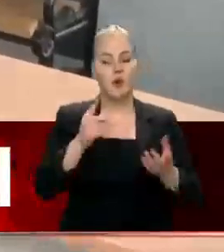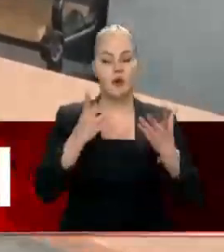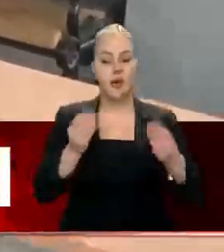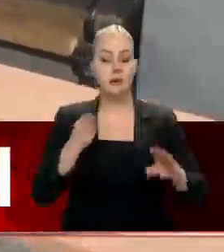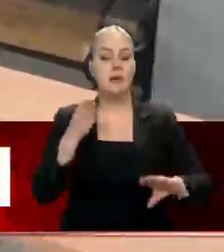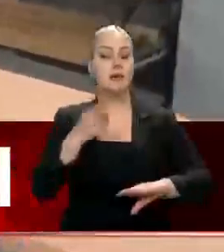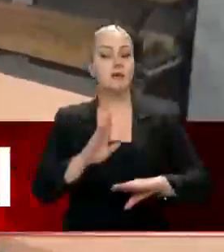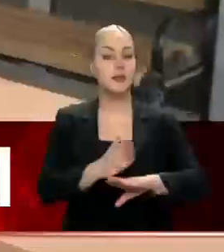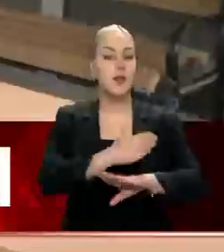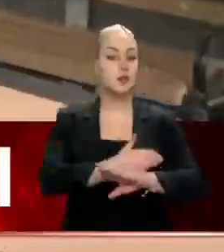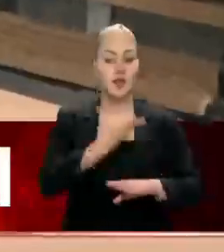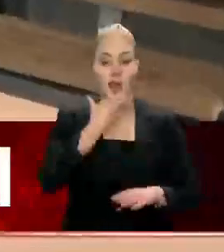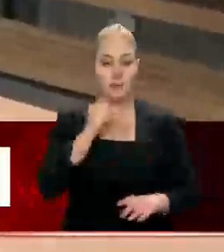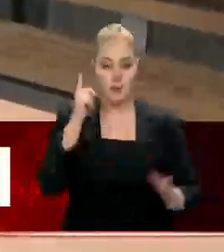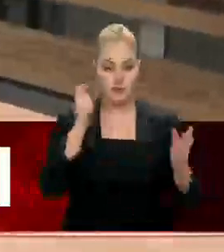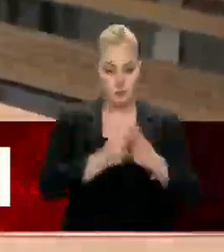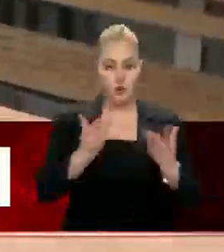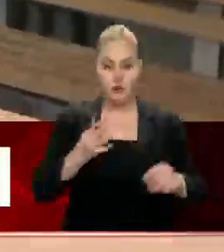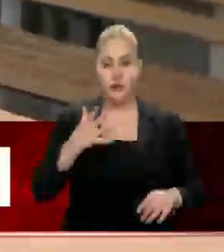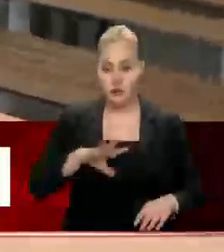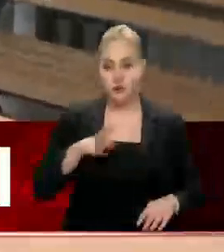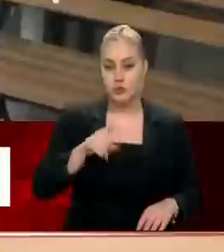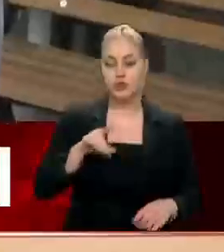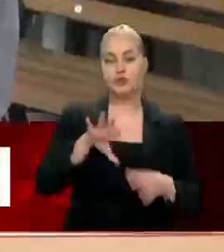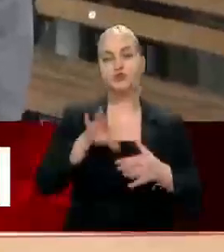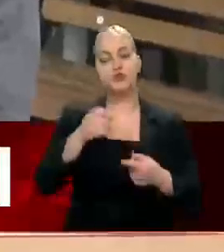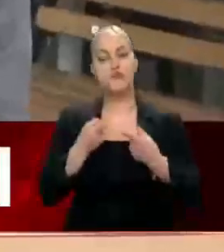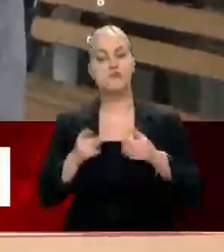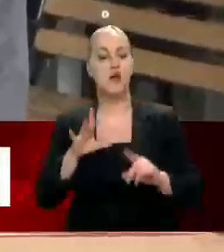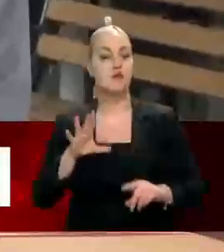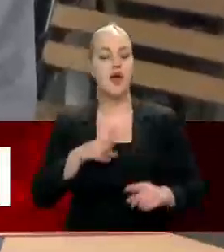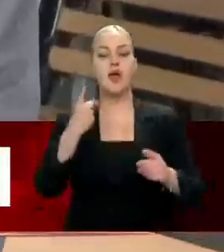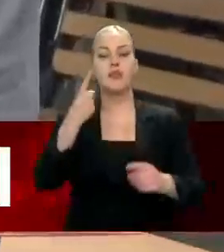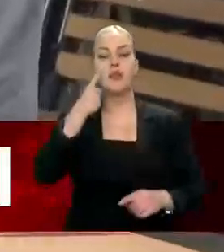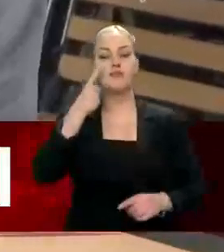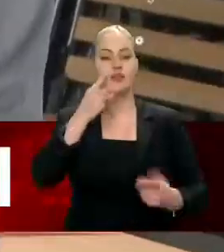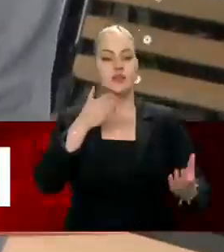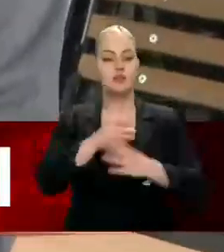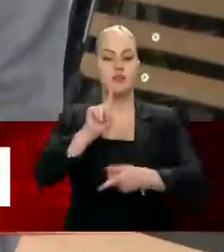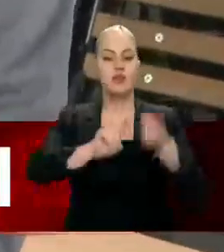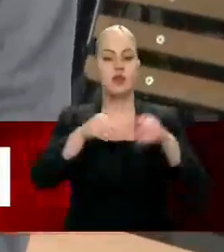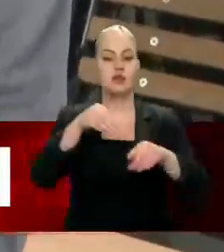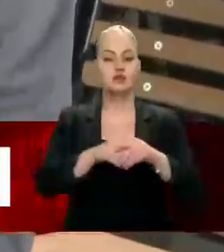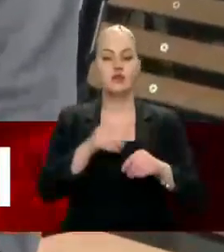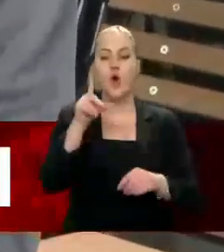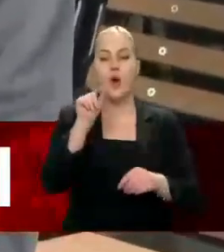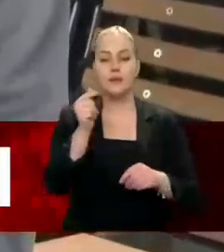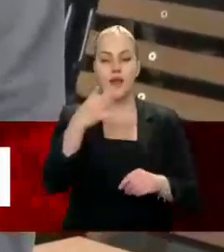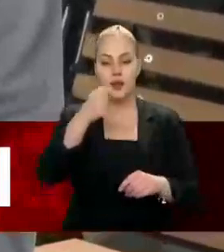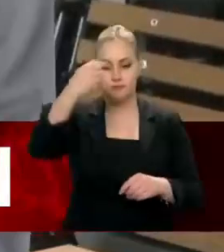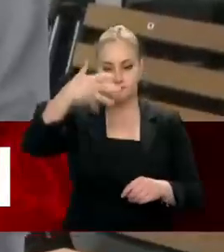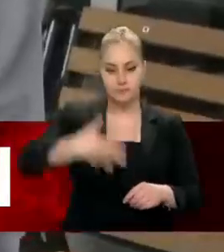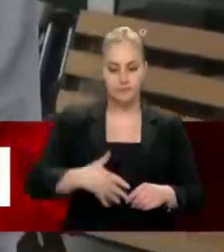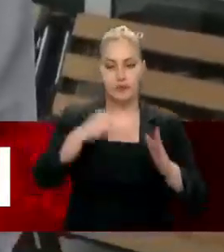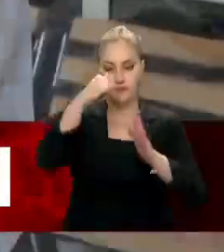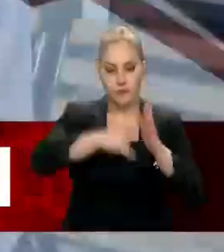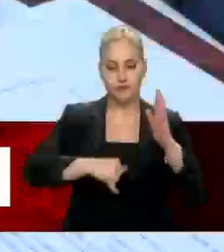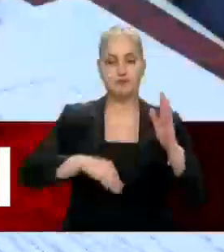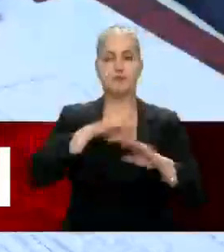kalabalığa girmeden emeklilik başvurusu yapmak istiyorsanız bir seçeneğiniz daha var e-devlet üzerinden 11 adımda başvurunuzu